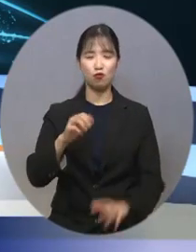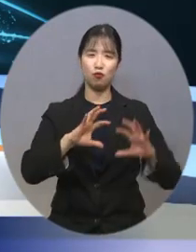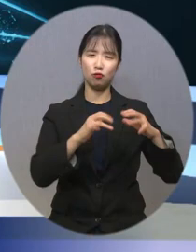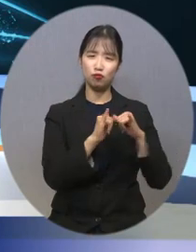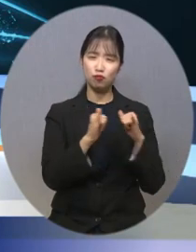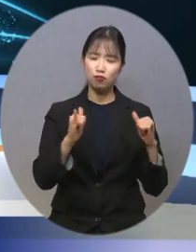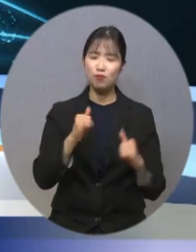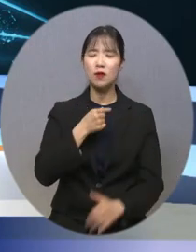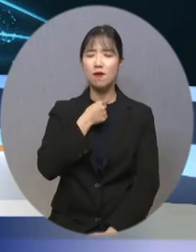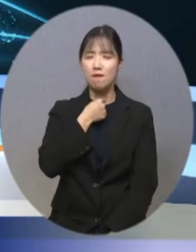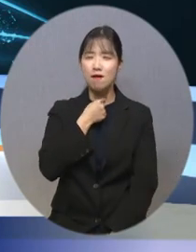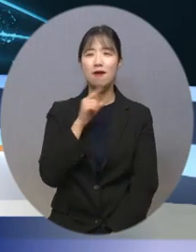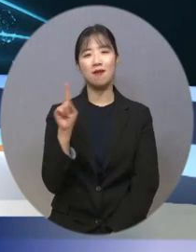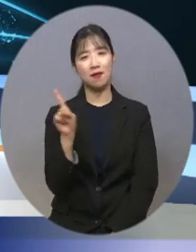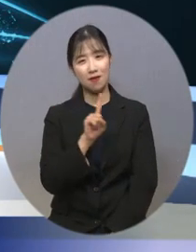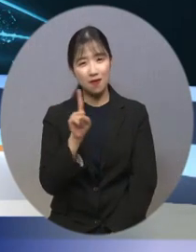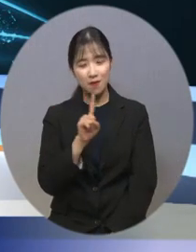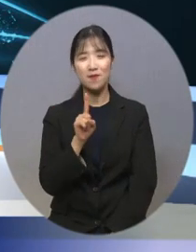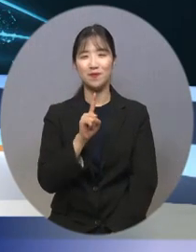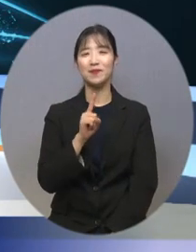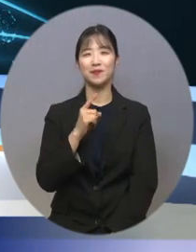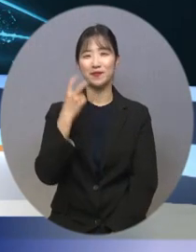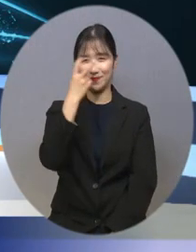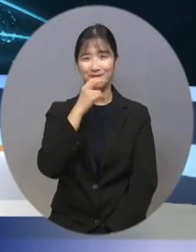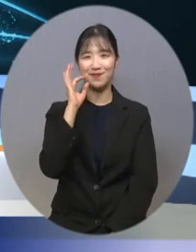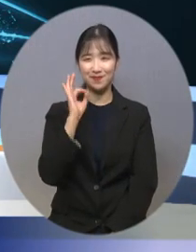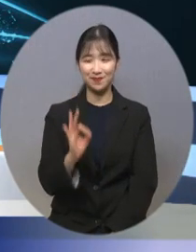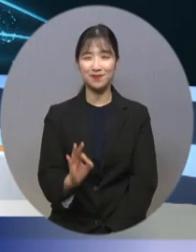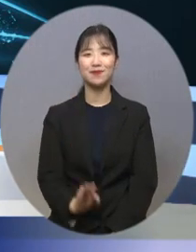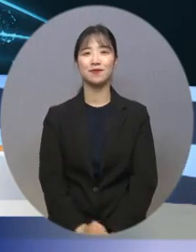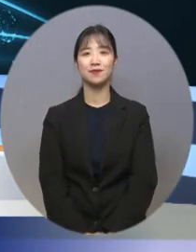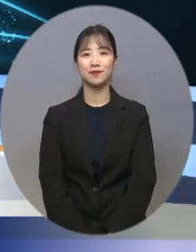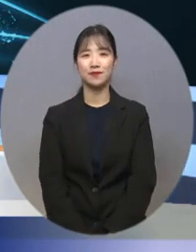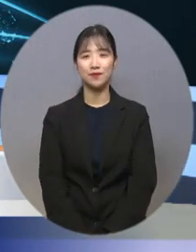국민들은 어떤 기대를 안고 있는지 복지TV 뉴스가 알아봤습니다.